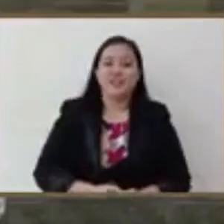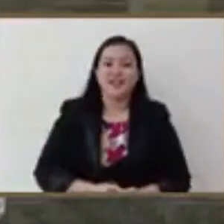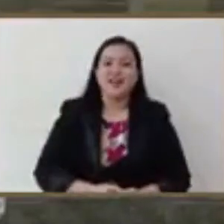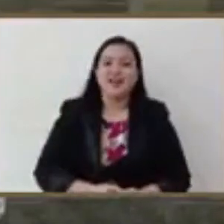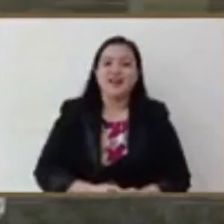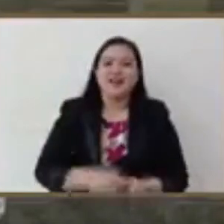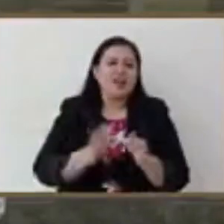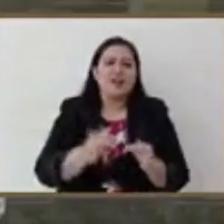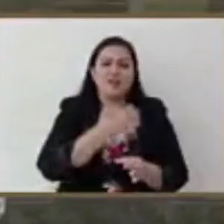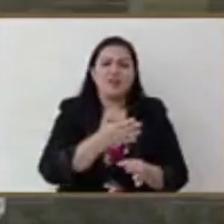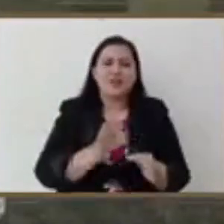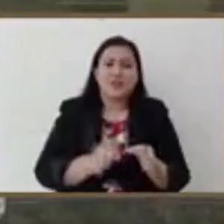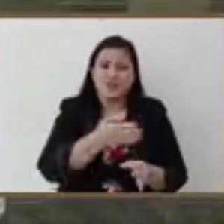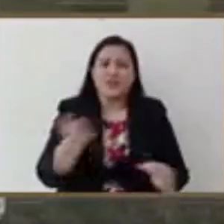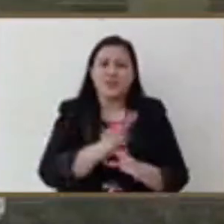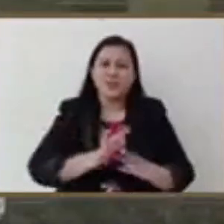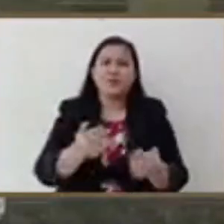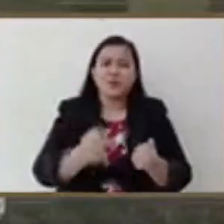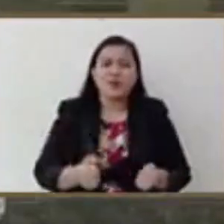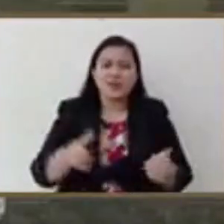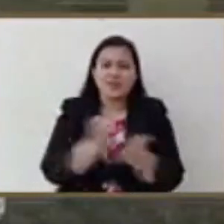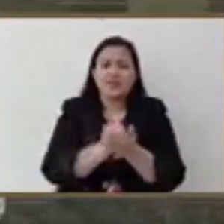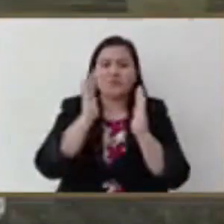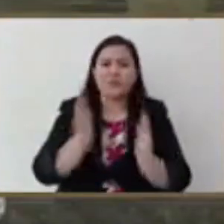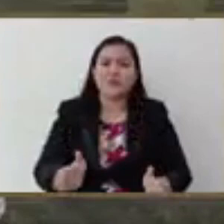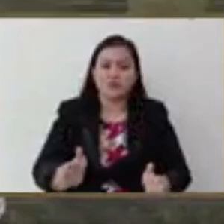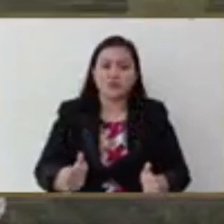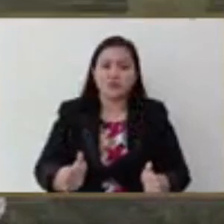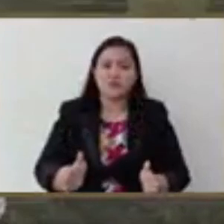You see? Kaya nga sinasanay na tayo ng Panginoon.